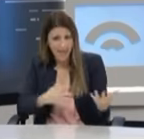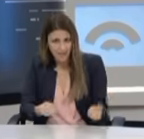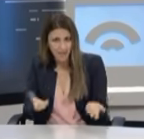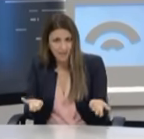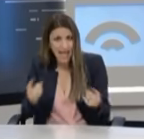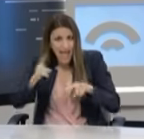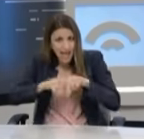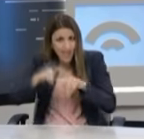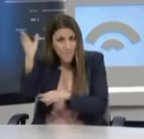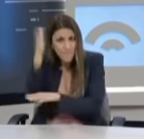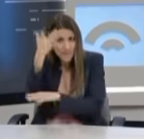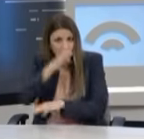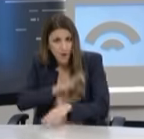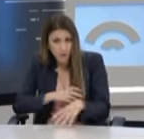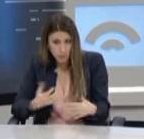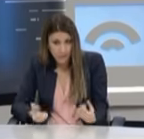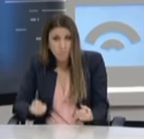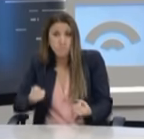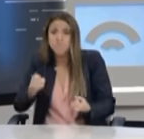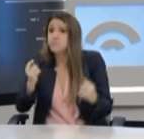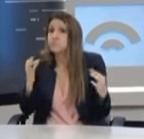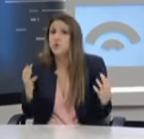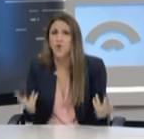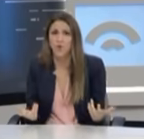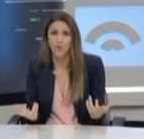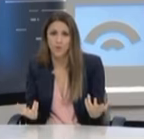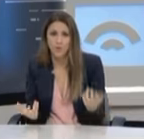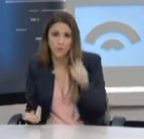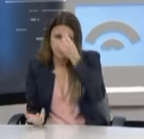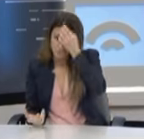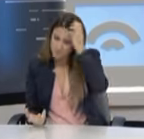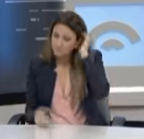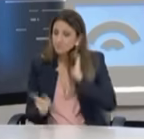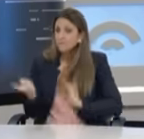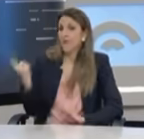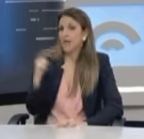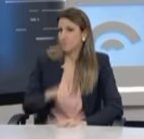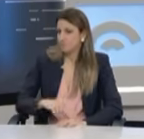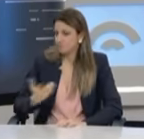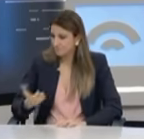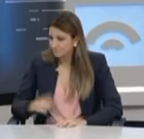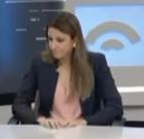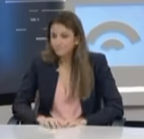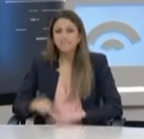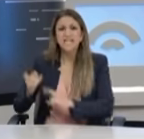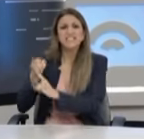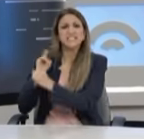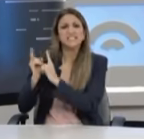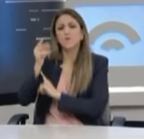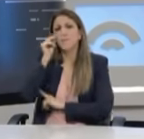Υπάρχει και ένα ακόμα κυβερνητικό έβριμα, ότι η συμφωνία των